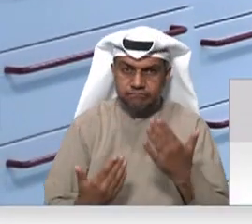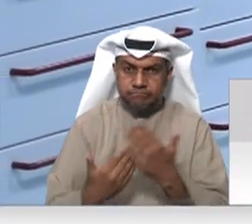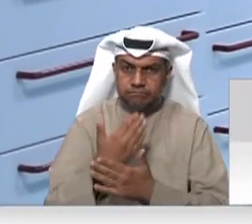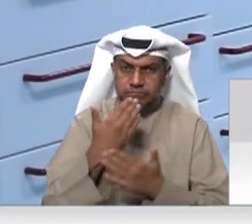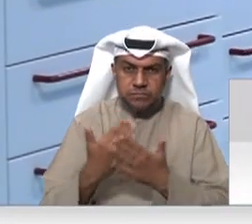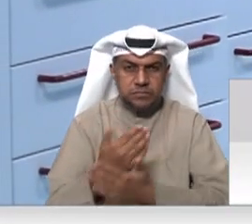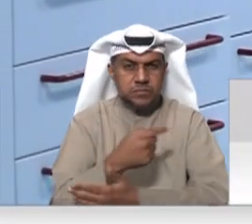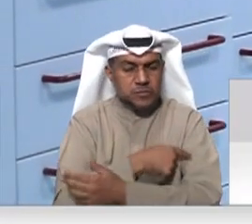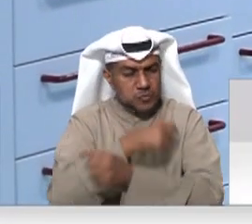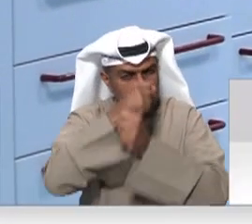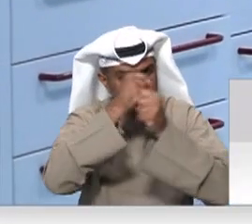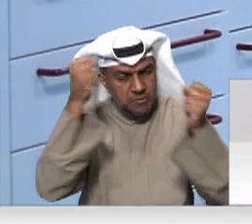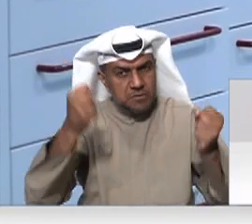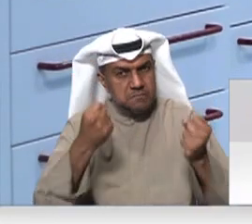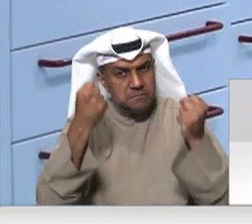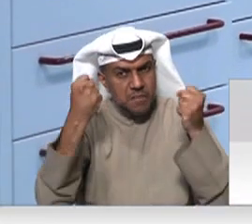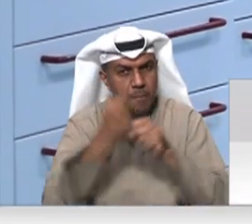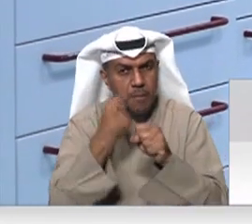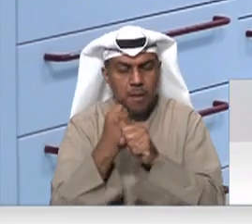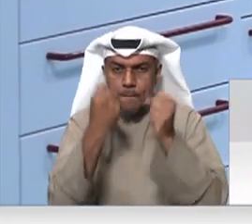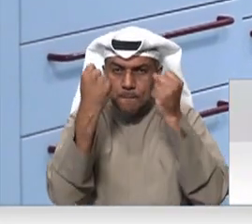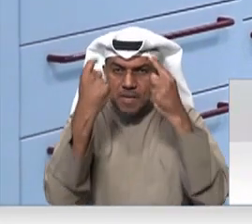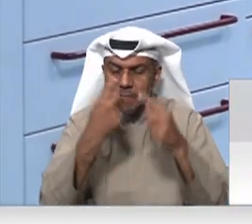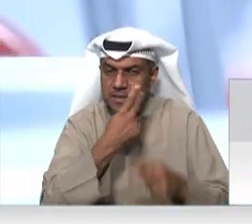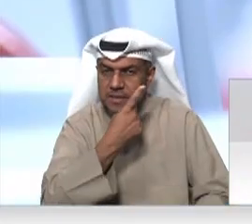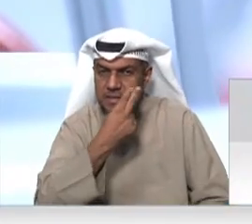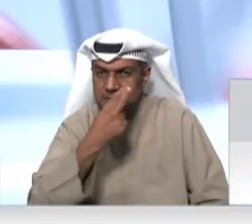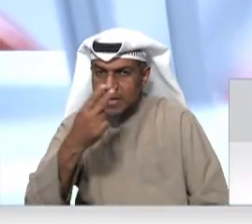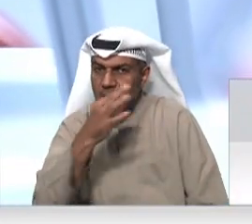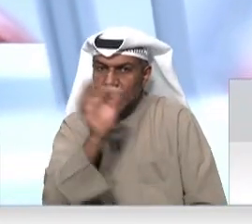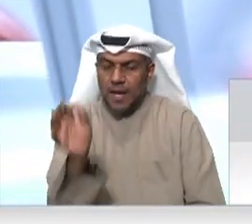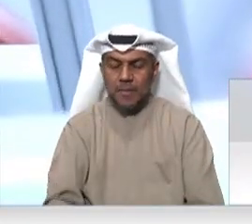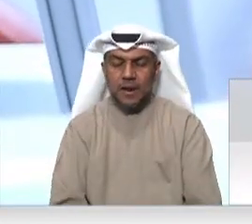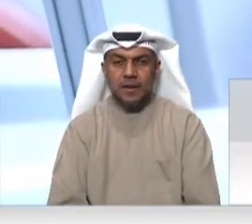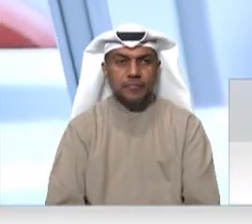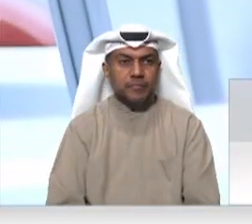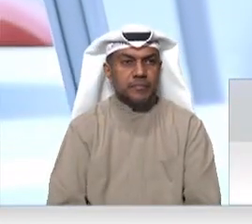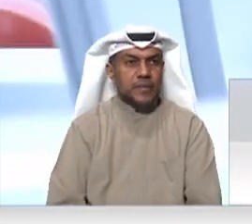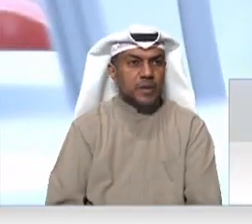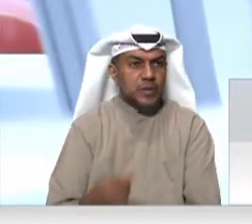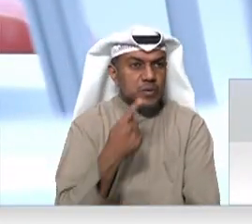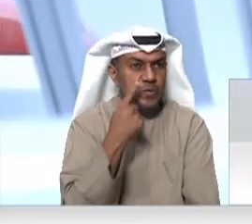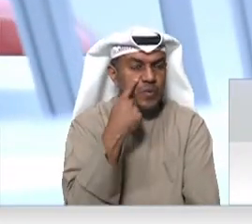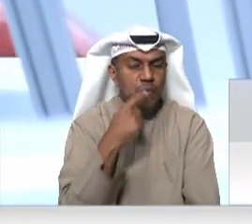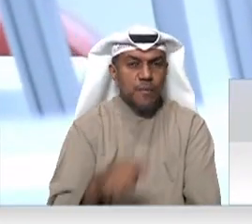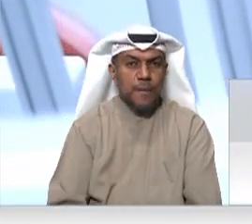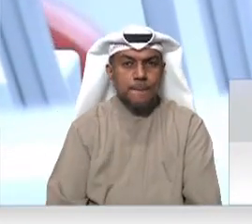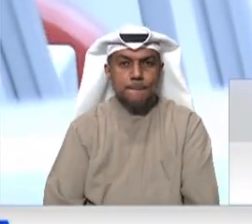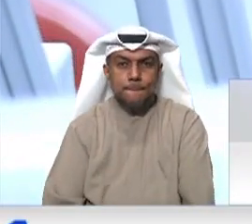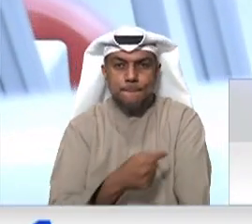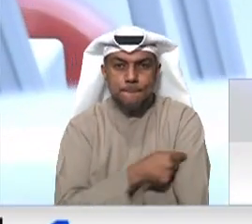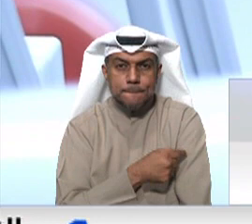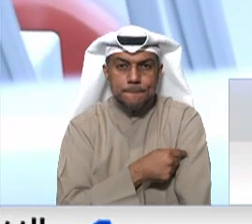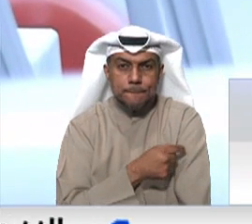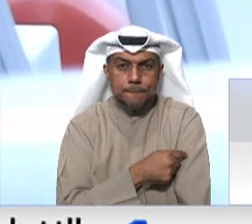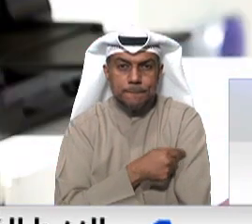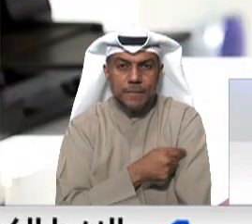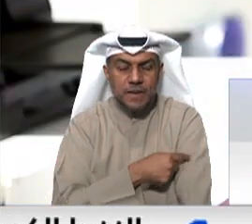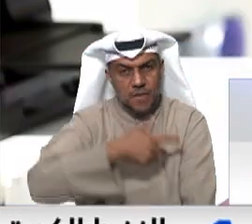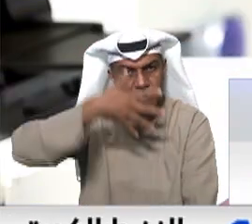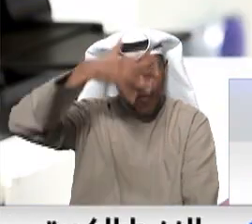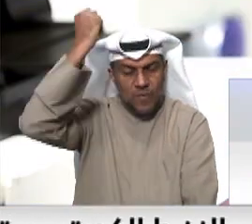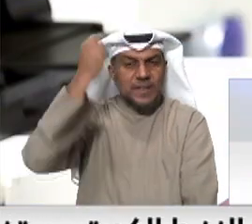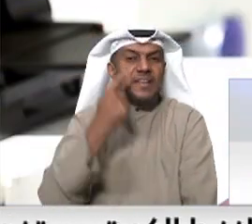الصحية وتوفير خدمات طبية في جميع التخصصات. مركز الفروانية التخصصي لطب الأسنان تبلغ مساحته